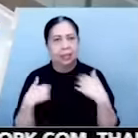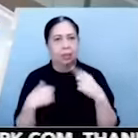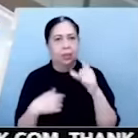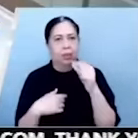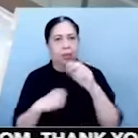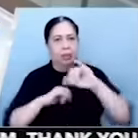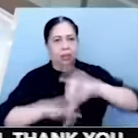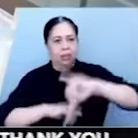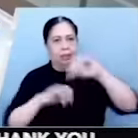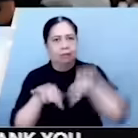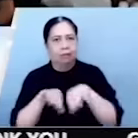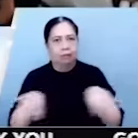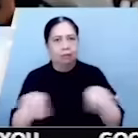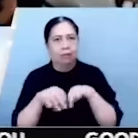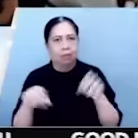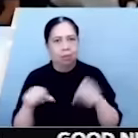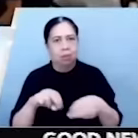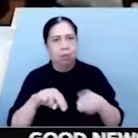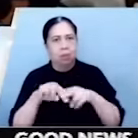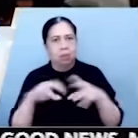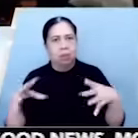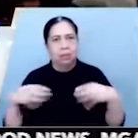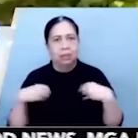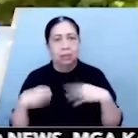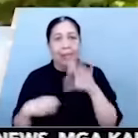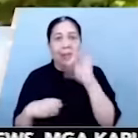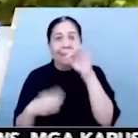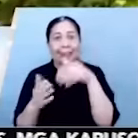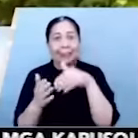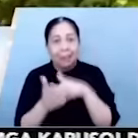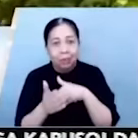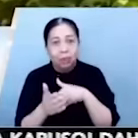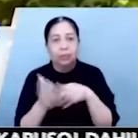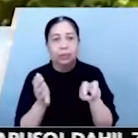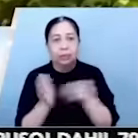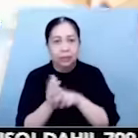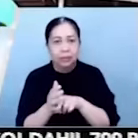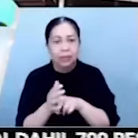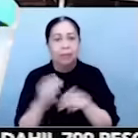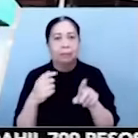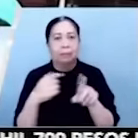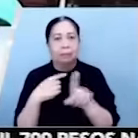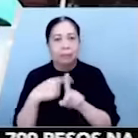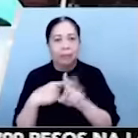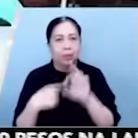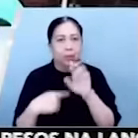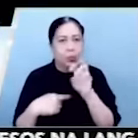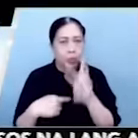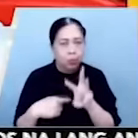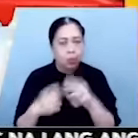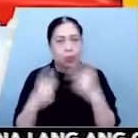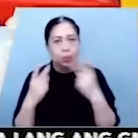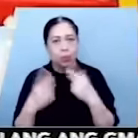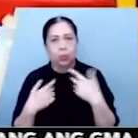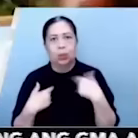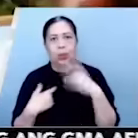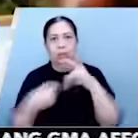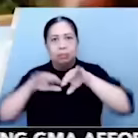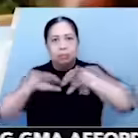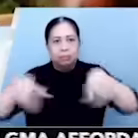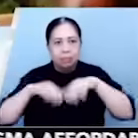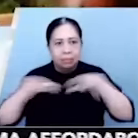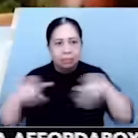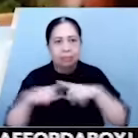kaya mag-accommodate o tumanggap ng halos 8,000 na pasahero at crew. At tiyak hindi ka mabuburyong dito. Meron kasi tong 7 swimming pool, 6 na water slides